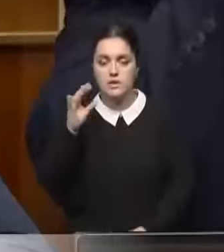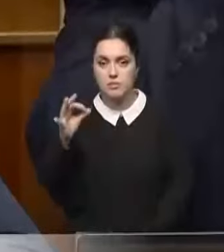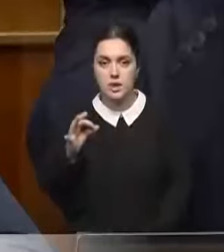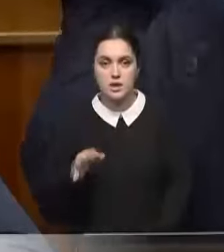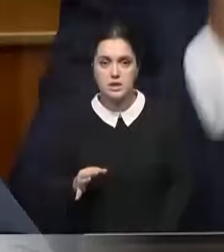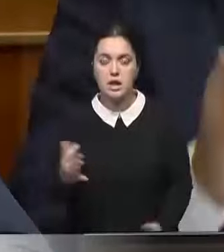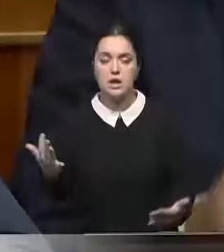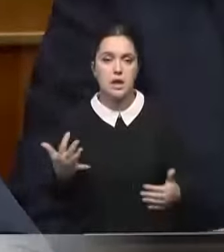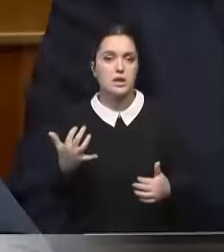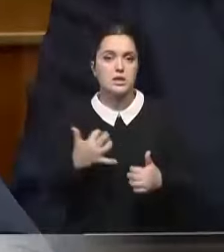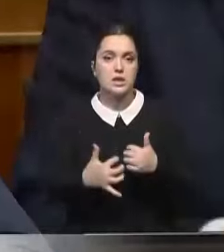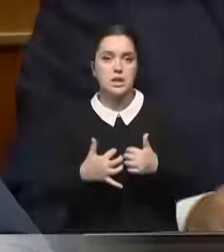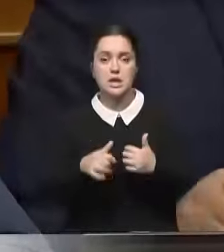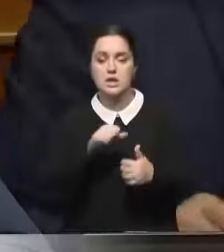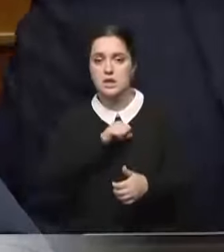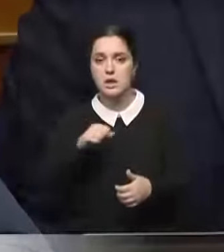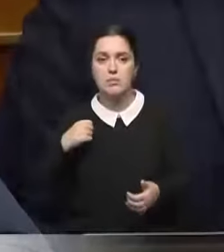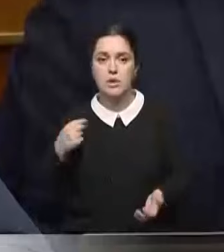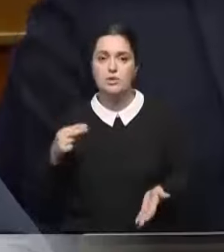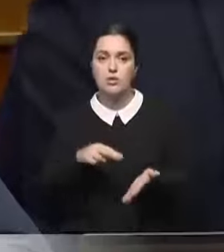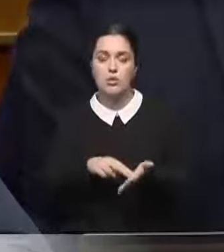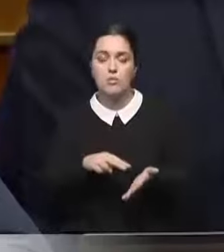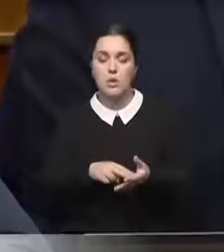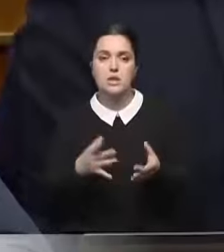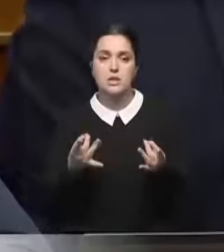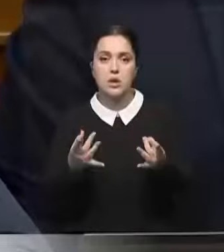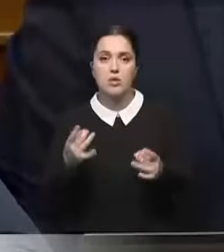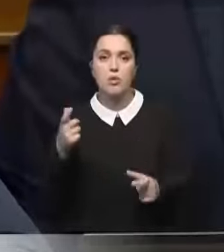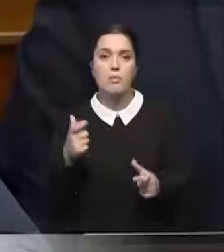Какая средняя себестоимость произведенного сырого молока у нас в